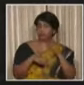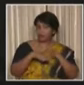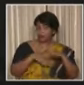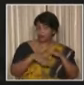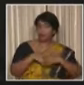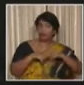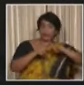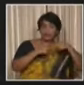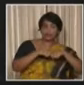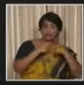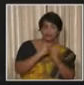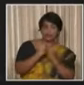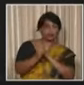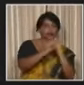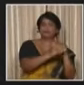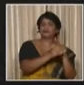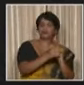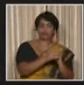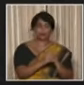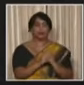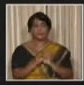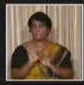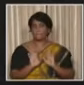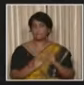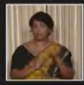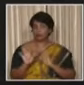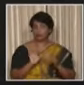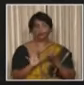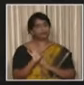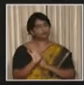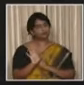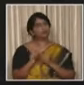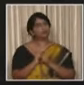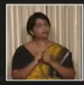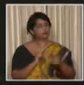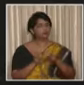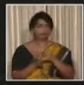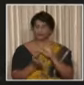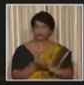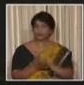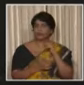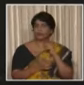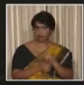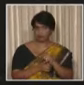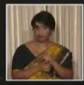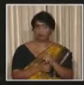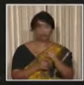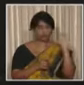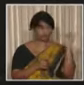වෙනත් සමාගමක් යටතේ මුදල් අමාත්‍යාංශය යටතේ පරිපාලනය කරලා ඒක අඛණ්ඩව පවත්වාගෙන යන තමයි තීන්දුව කරලා තියෙන්නේ. ඒ නිසා මේකේ